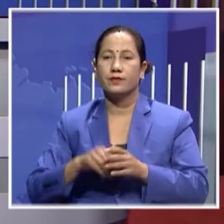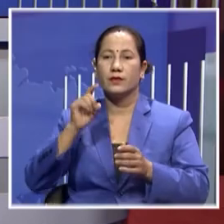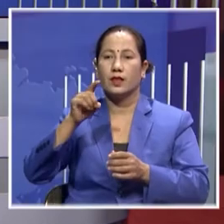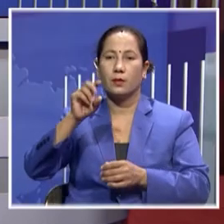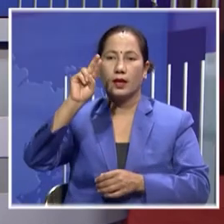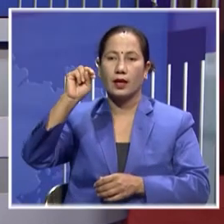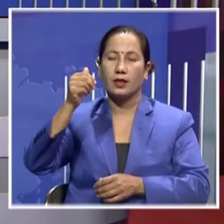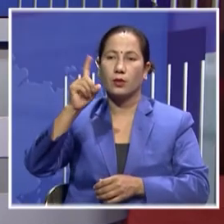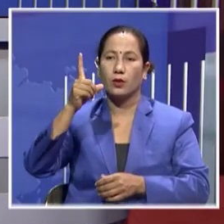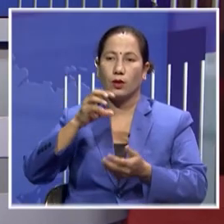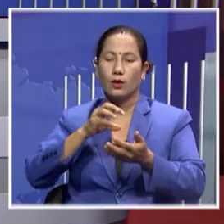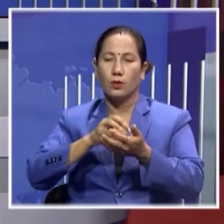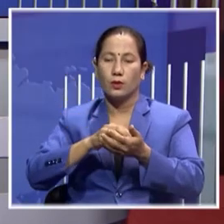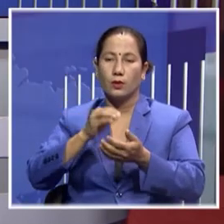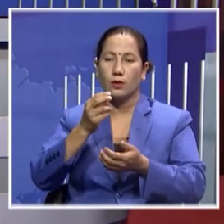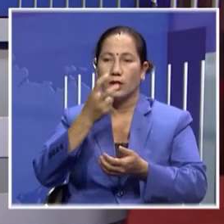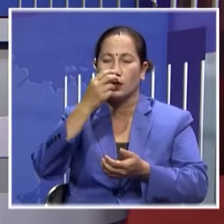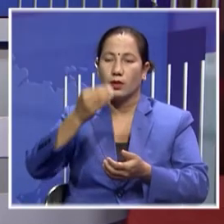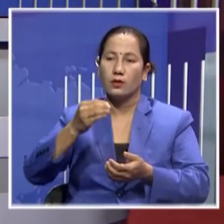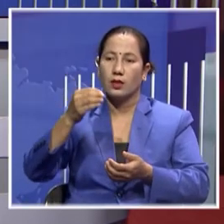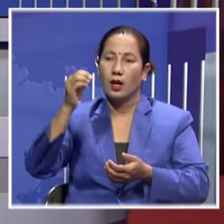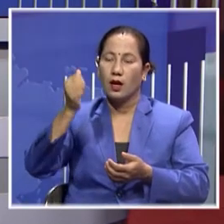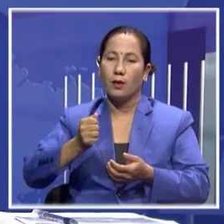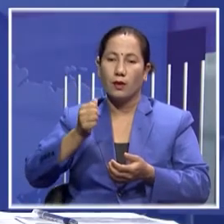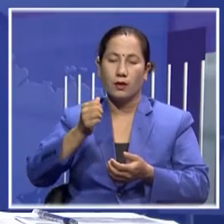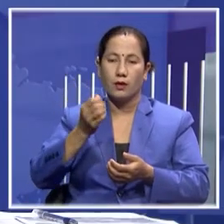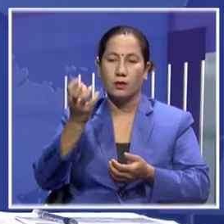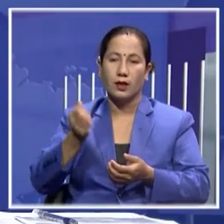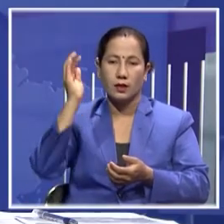तपाईँ एनटिभी कोहलपुर हेर्दै हुनुहुन्छ। अब बाँकी समाचार।